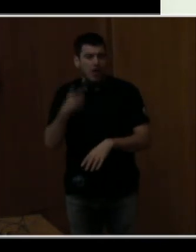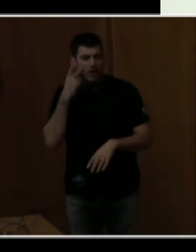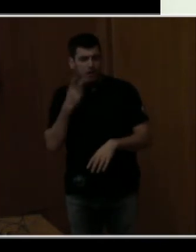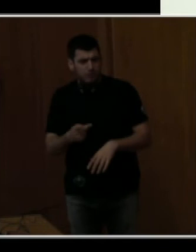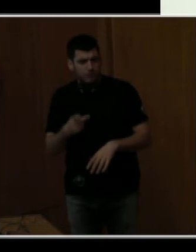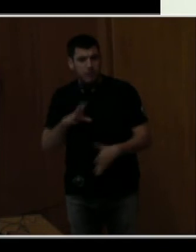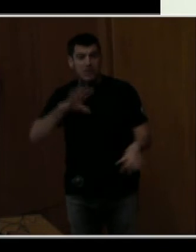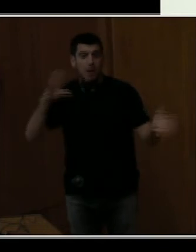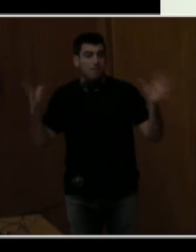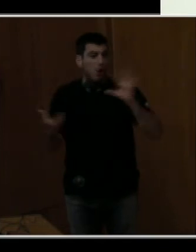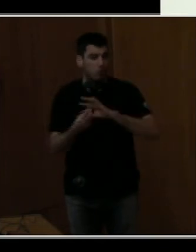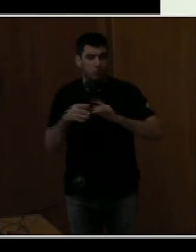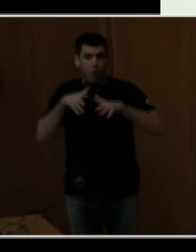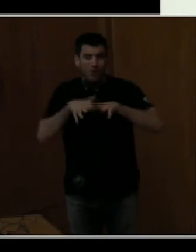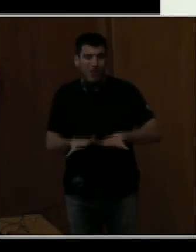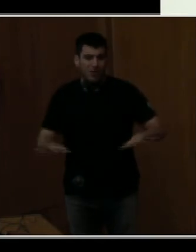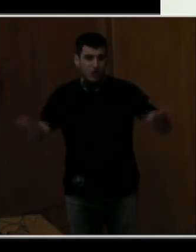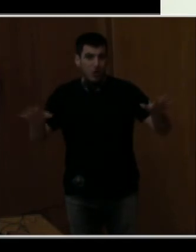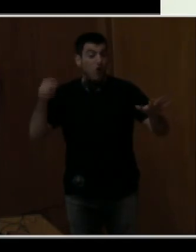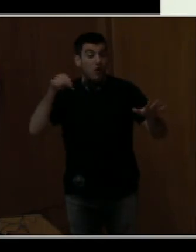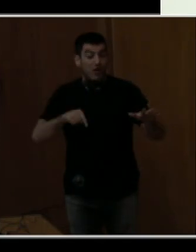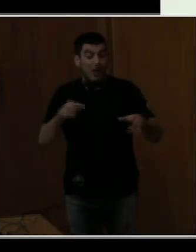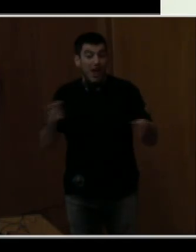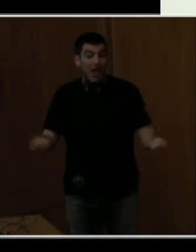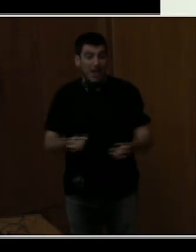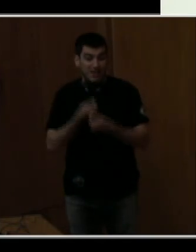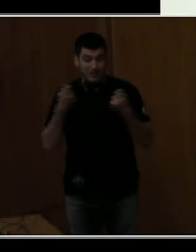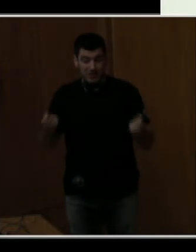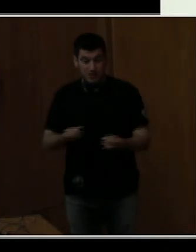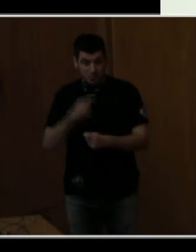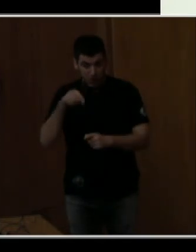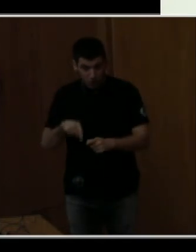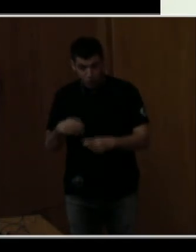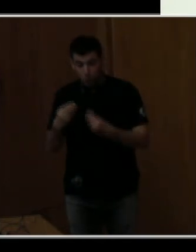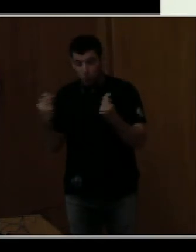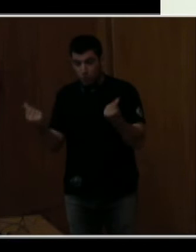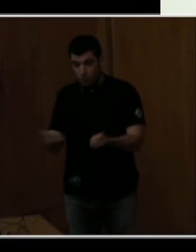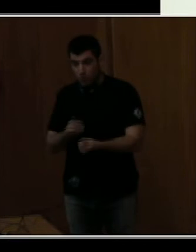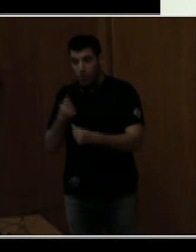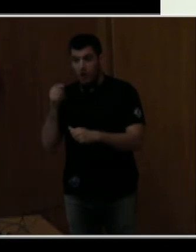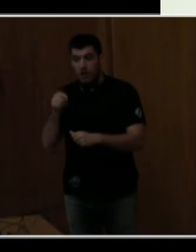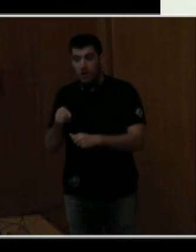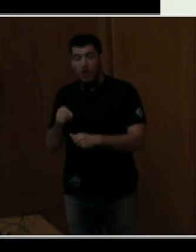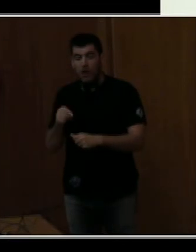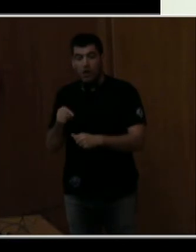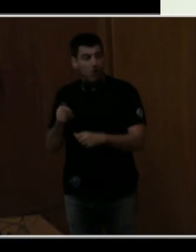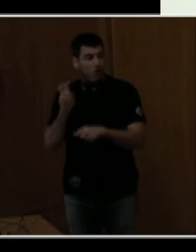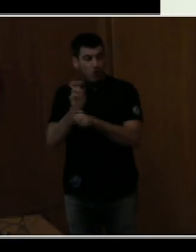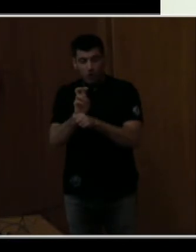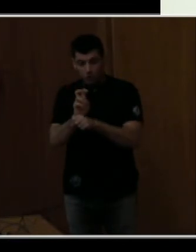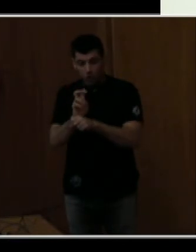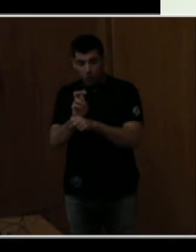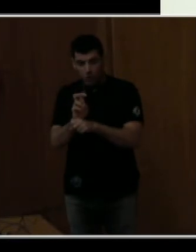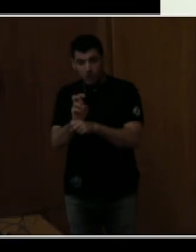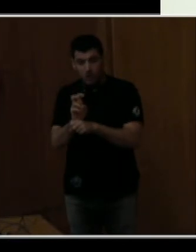στο παγκόσμιο οπτικό δίκτυο. Για να εξυπηρετήσουμε τη συνεχώς αυξανόμενη κίνηση, η χωρητικότητα των συστημάτων διπλασιάζεται